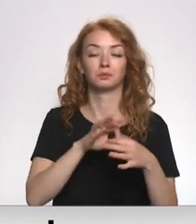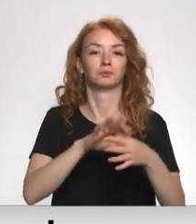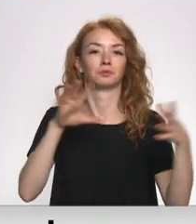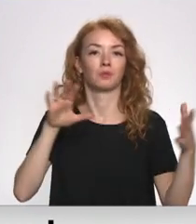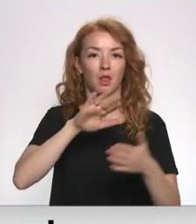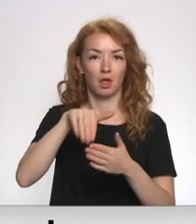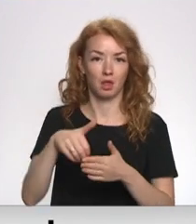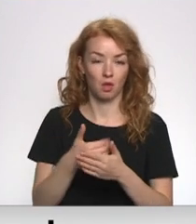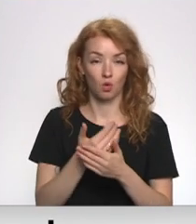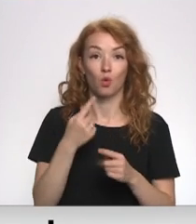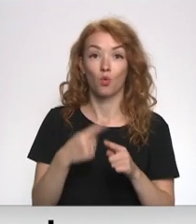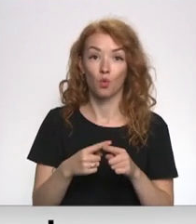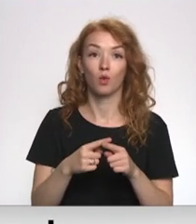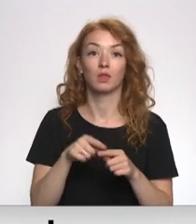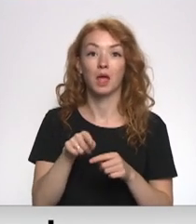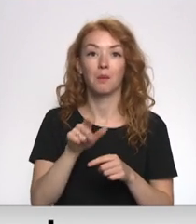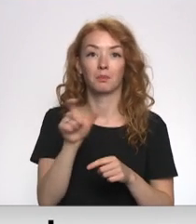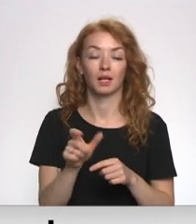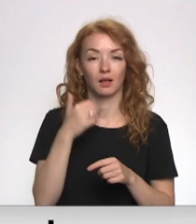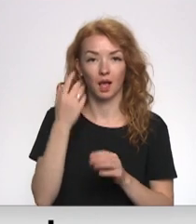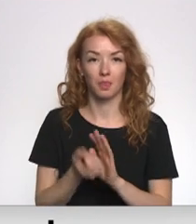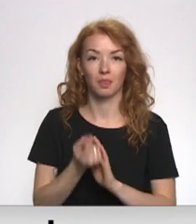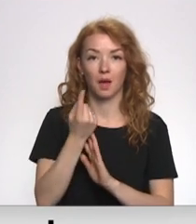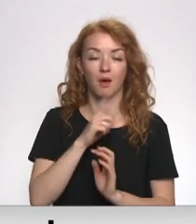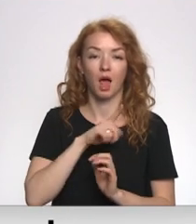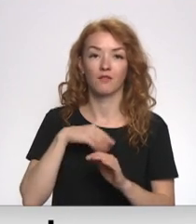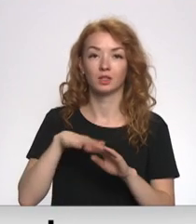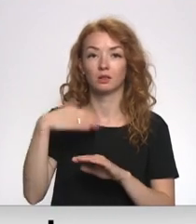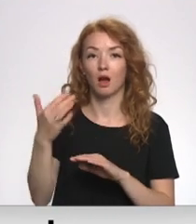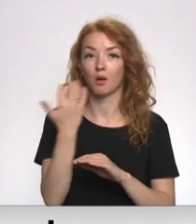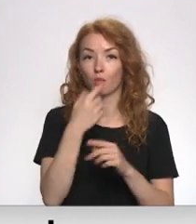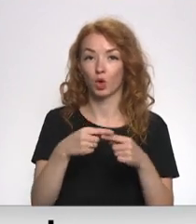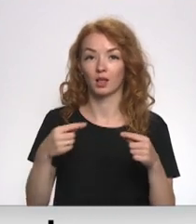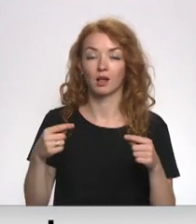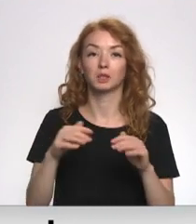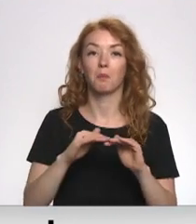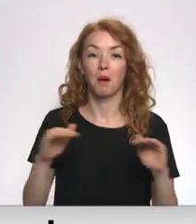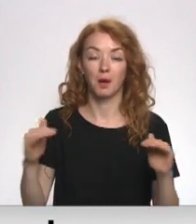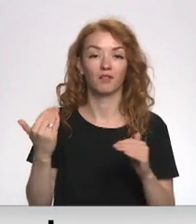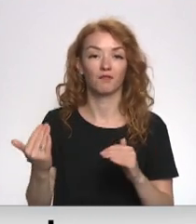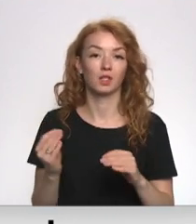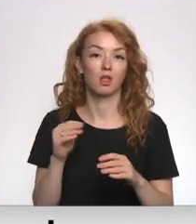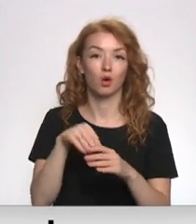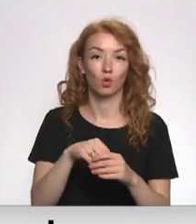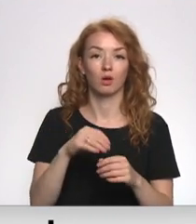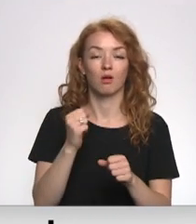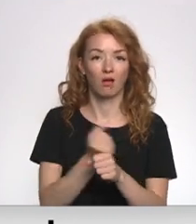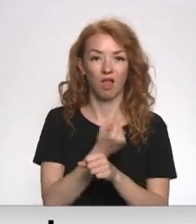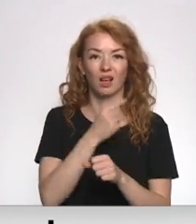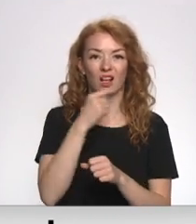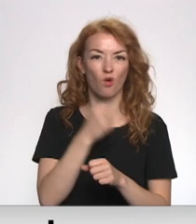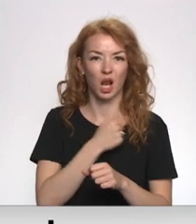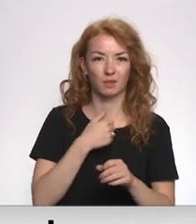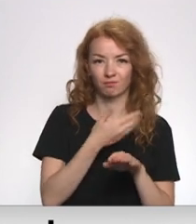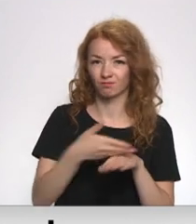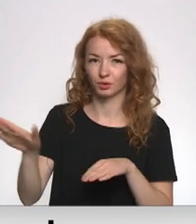atjaunošanas valstīs svarīgā brīdī, kad tapa Latvijas ārpolitikas pamati, un viņa devumu gan Krievijas armijas izvešanā no Latvijas, gan valsts